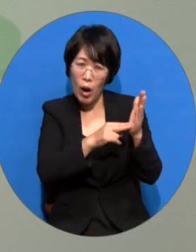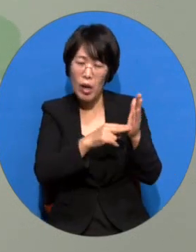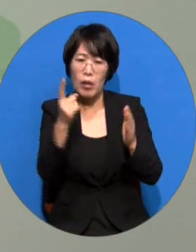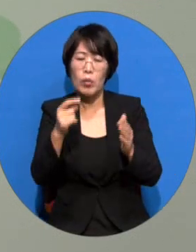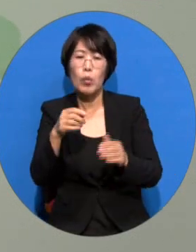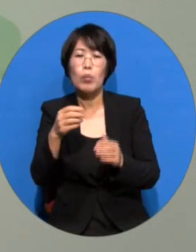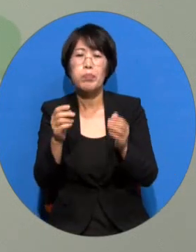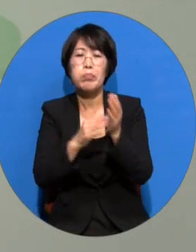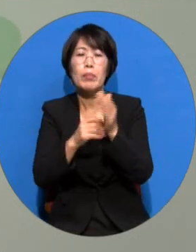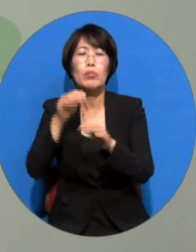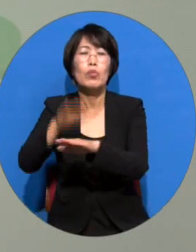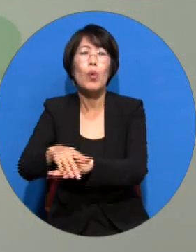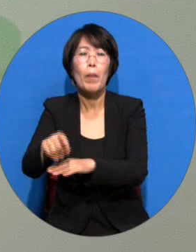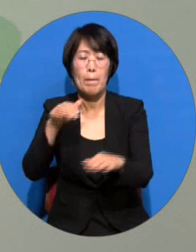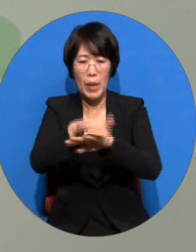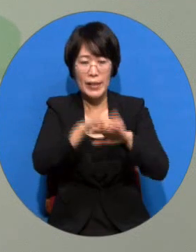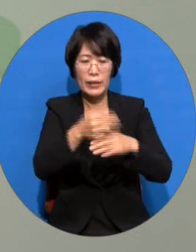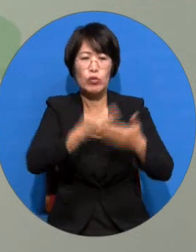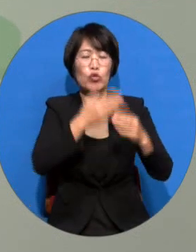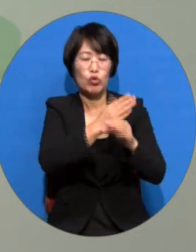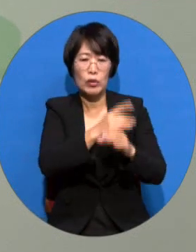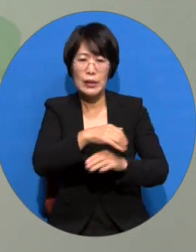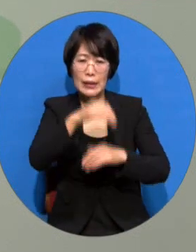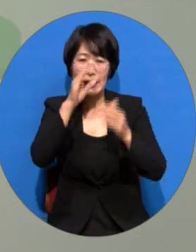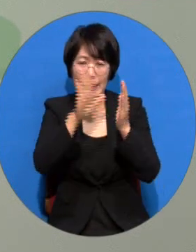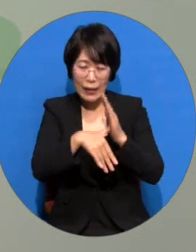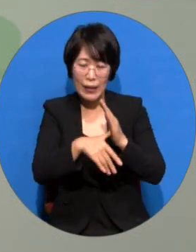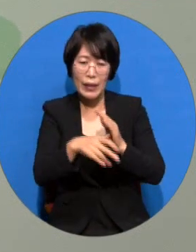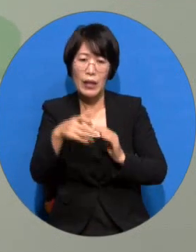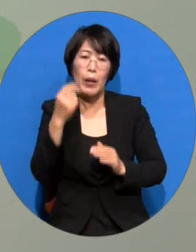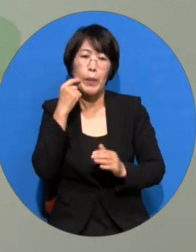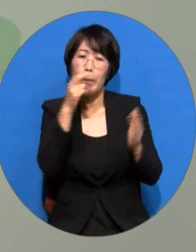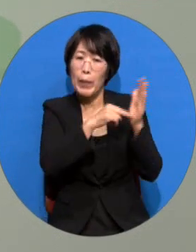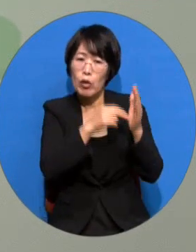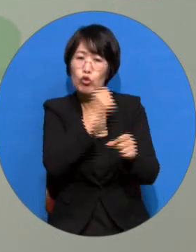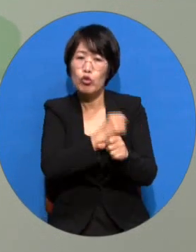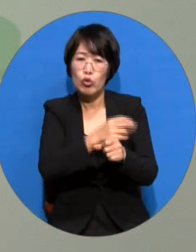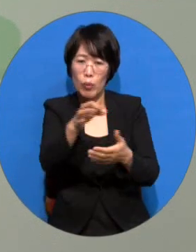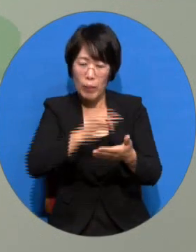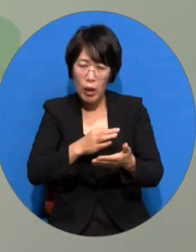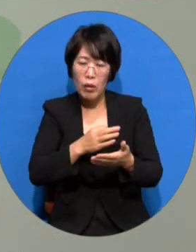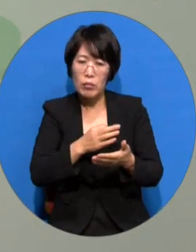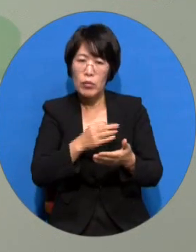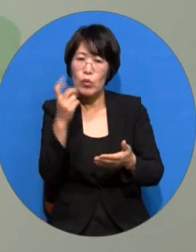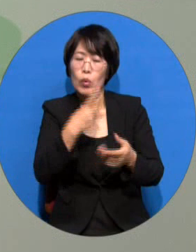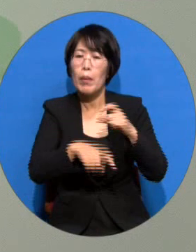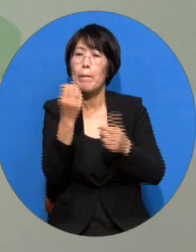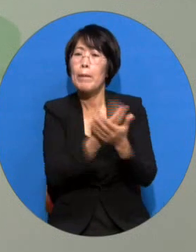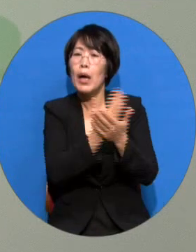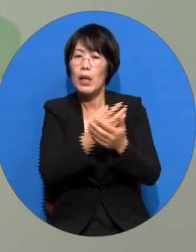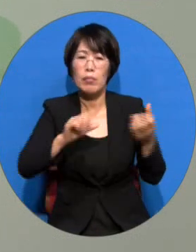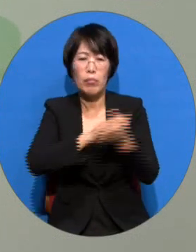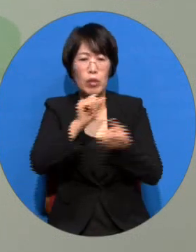방식으로만 거래가 이루어지고 있습니다 이 과정에서 코인 구매 수수료를 받고 더 진화한 경우에는 믹싱